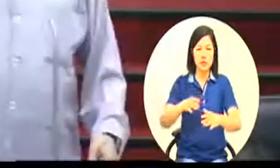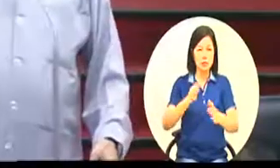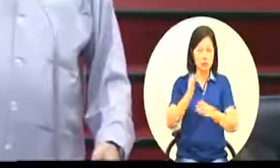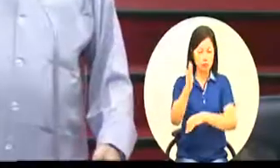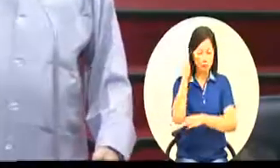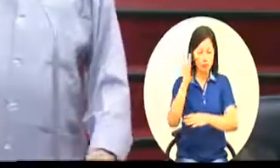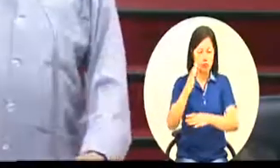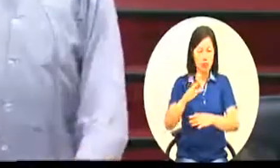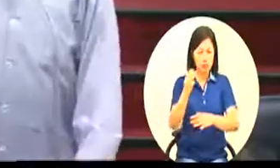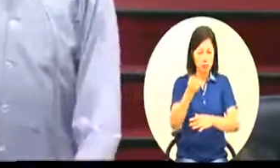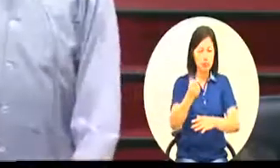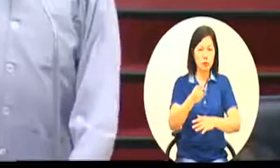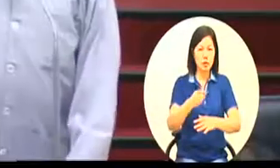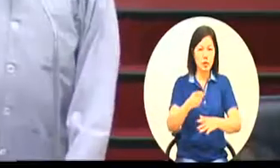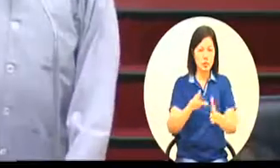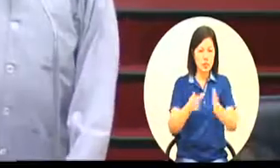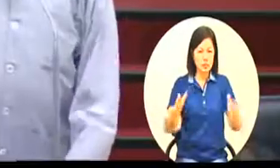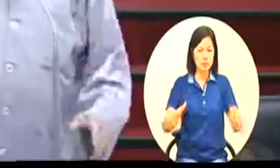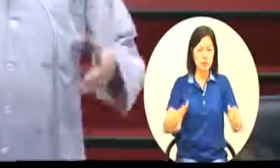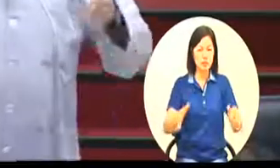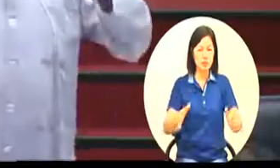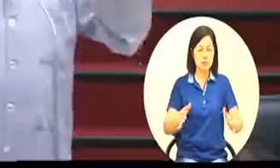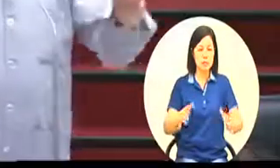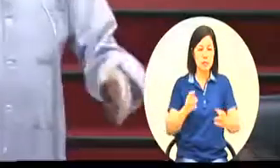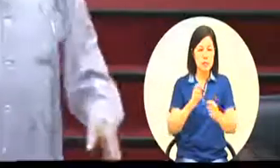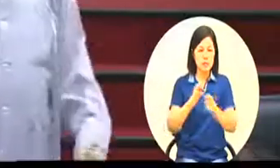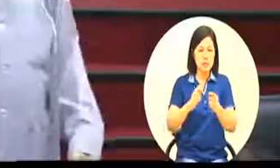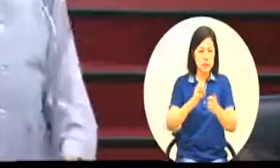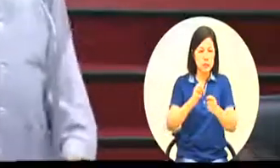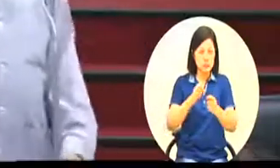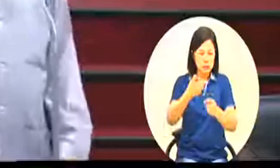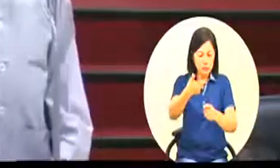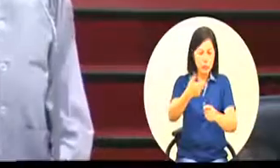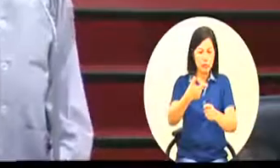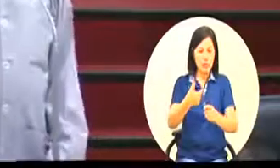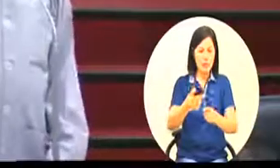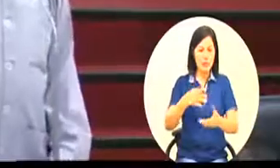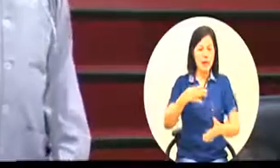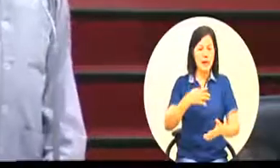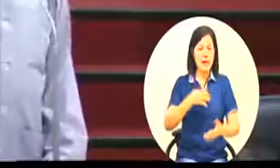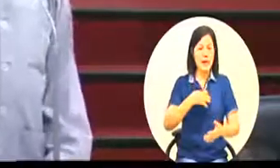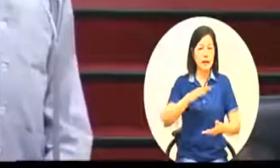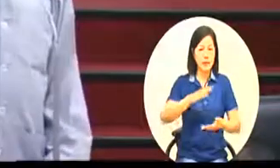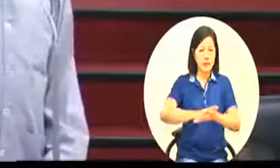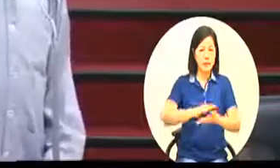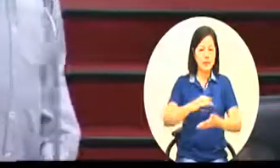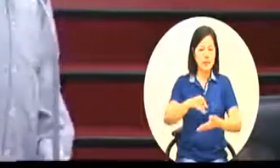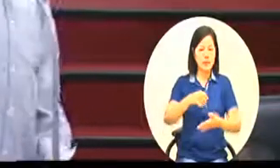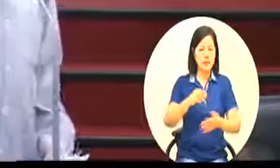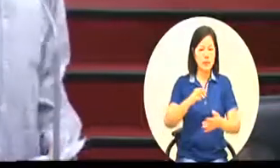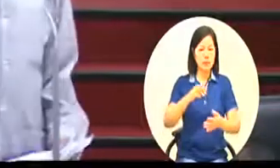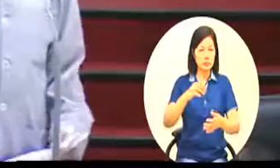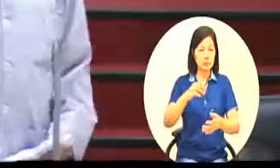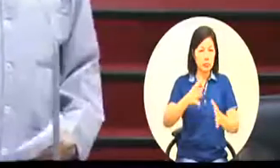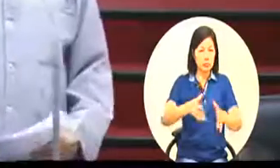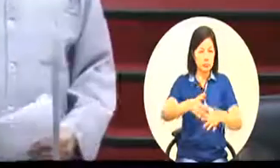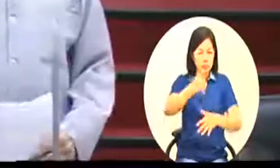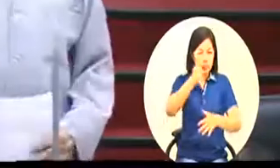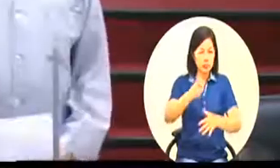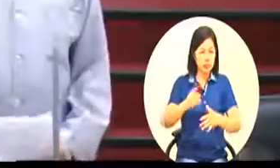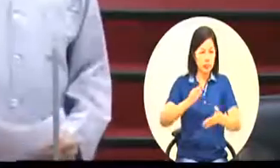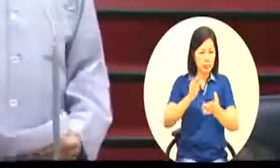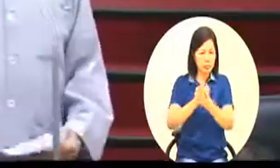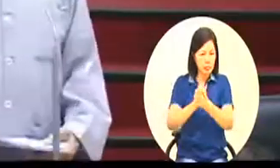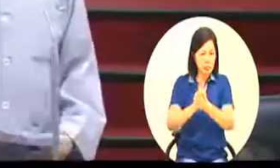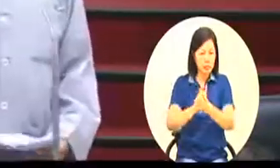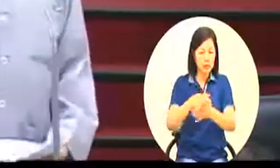党和阿扁总统会互相盘攞的来历，未去甲念香啦，发公文你就公文，人